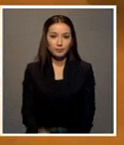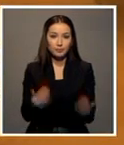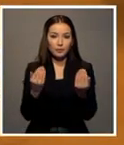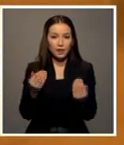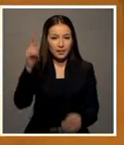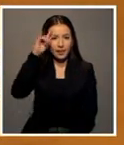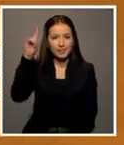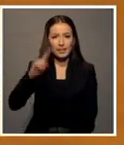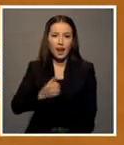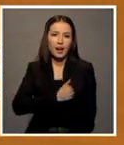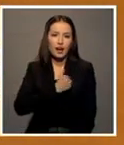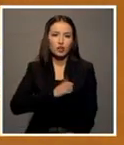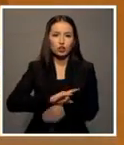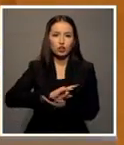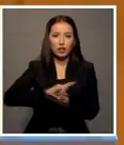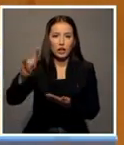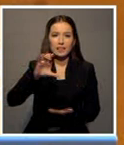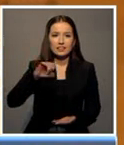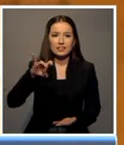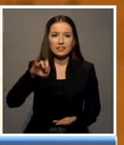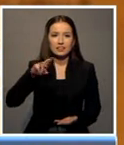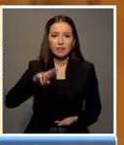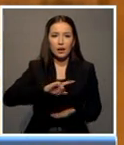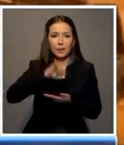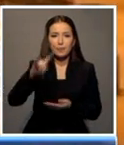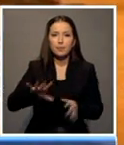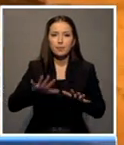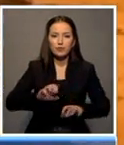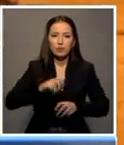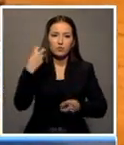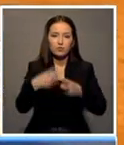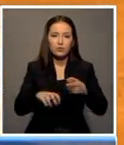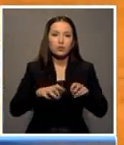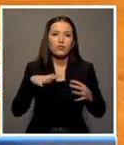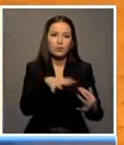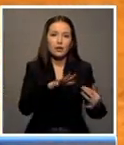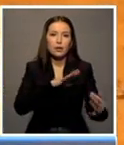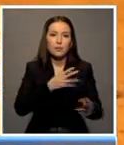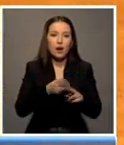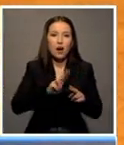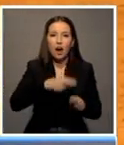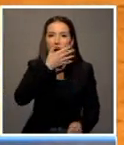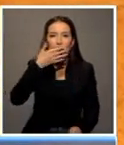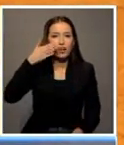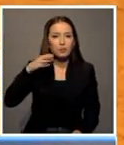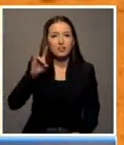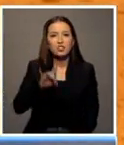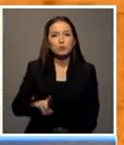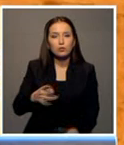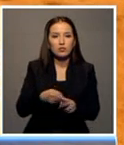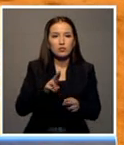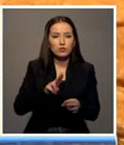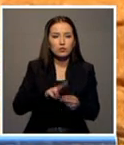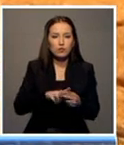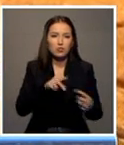Бүгін Израиль әскери ұшақтары Сирияның әуе кеңістігін бұзып, Пальмира маңында снаряд жаудырған. Ал Араб Республикасының авиациясы мұны